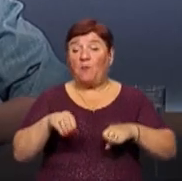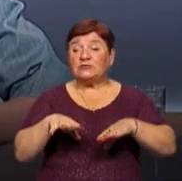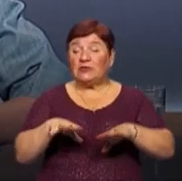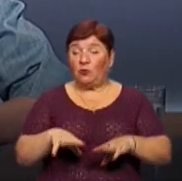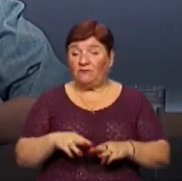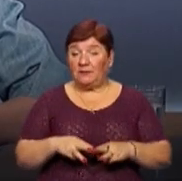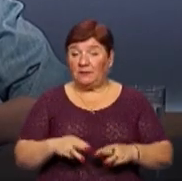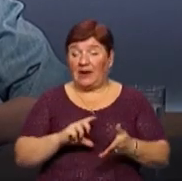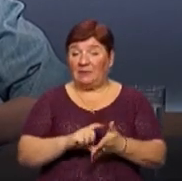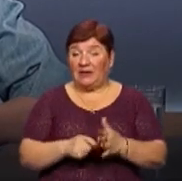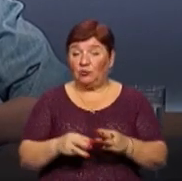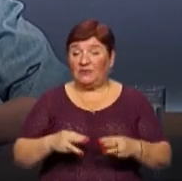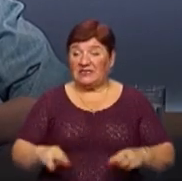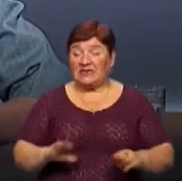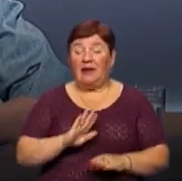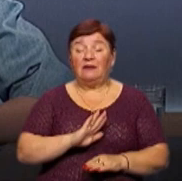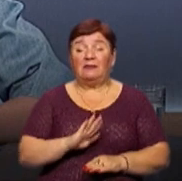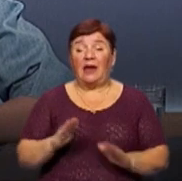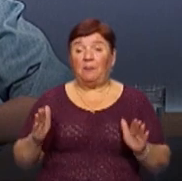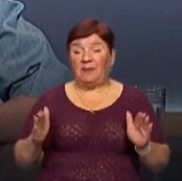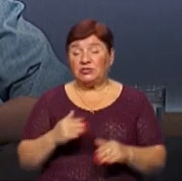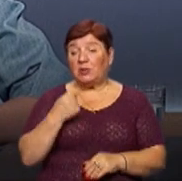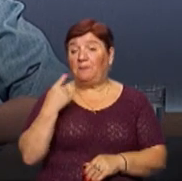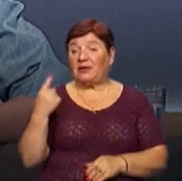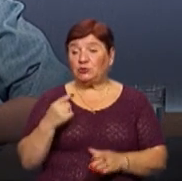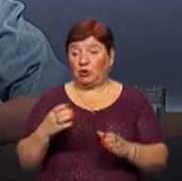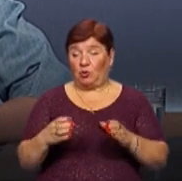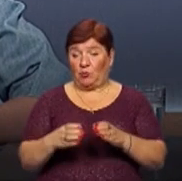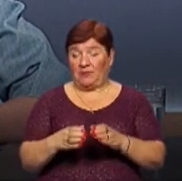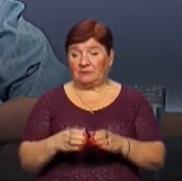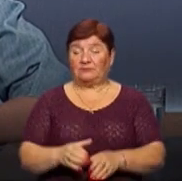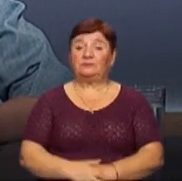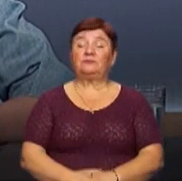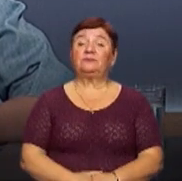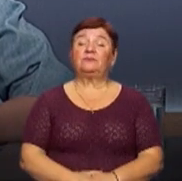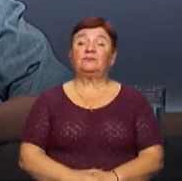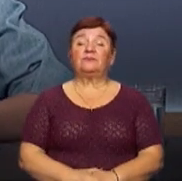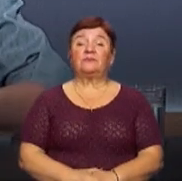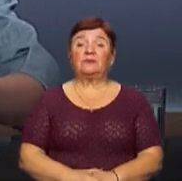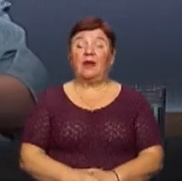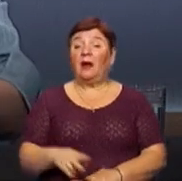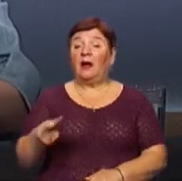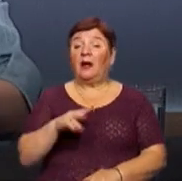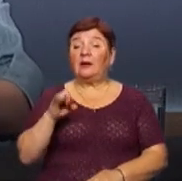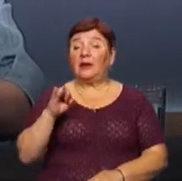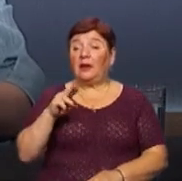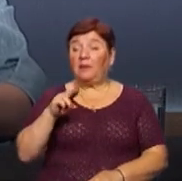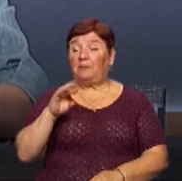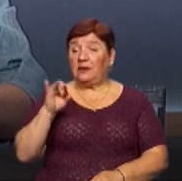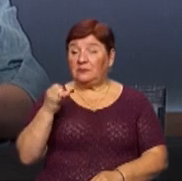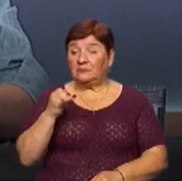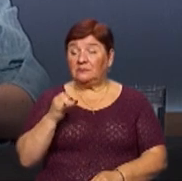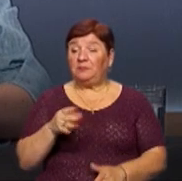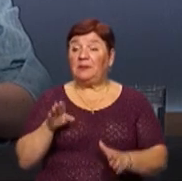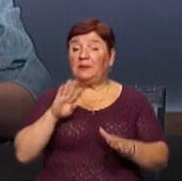не менше 2200 гривень. Так. З липня певна категорія